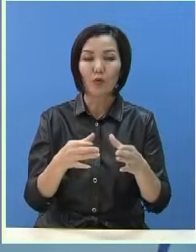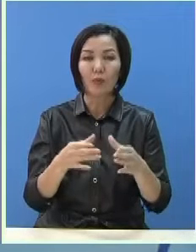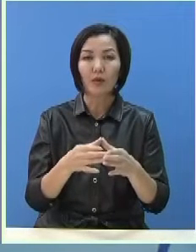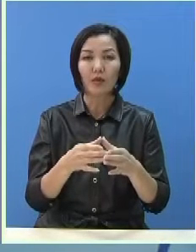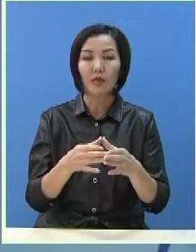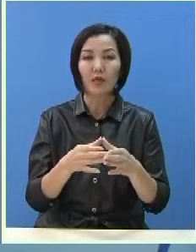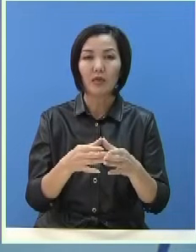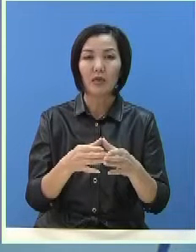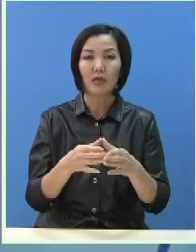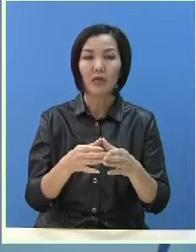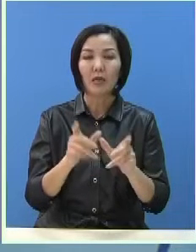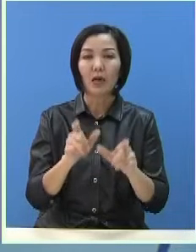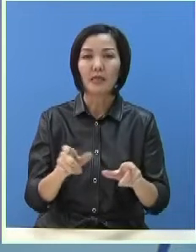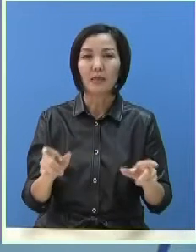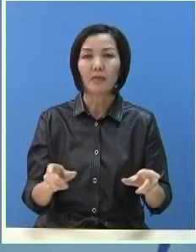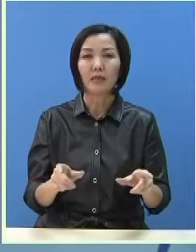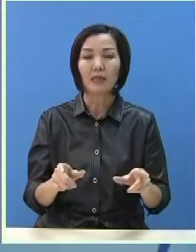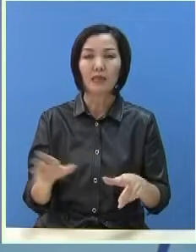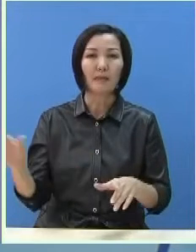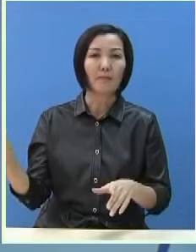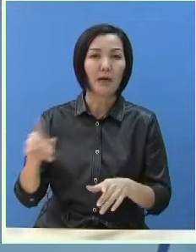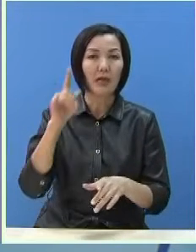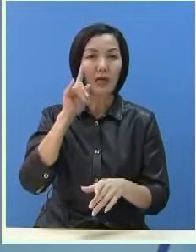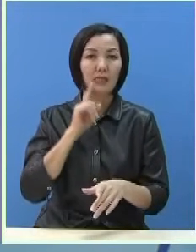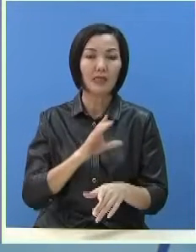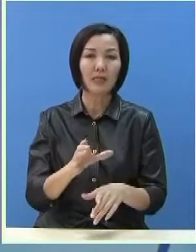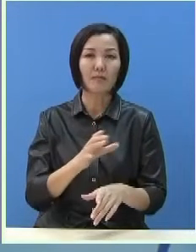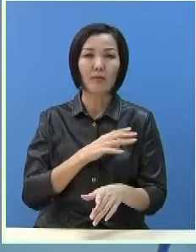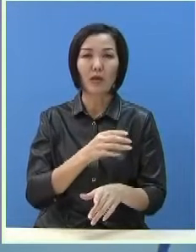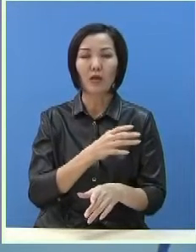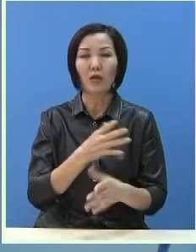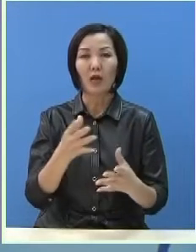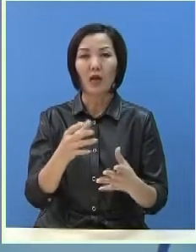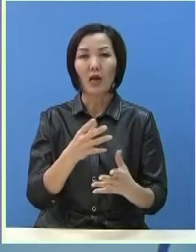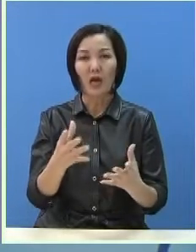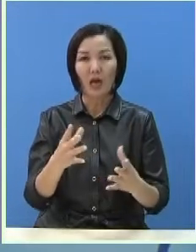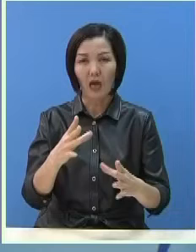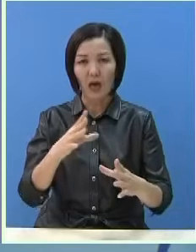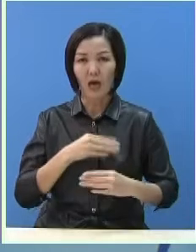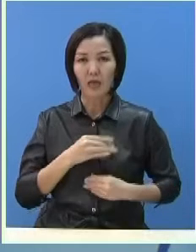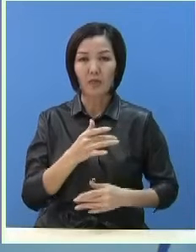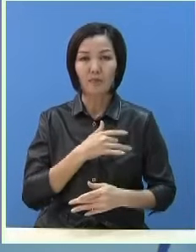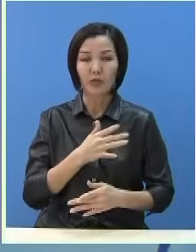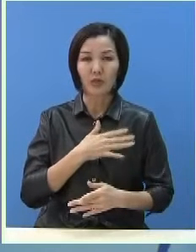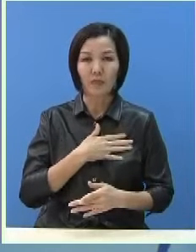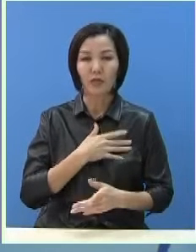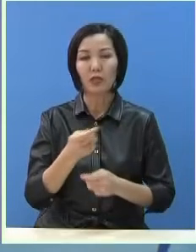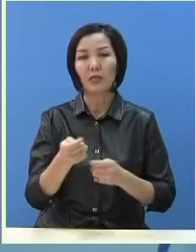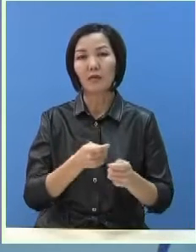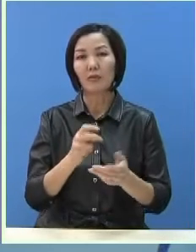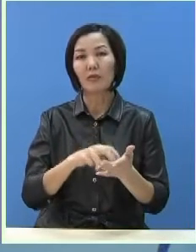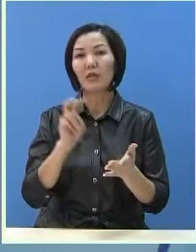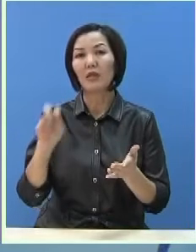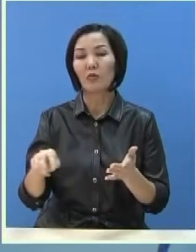жаңағы азаматтардың ғана бүкіл Қазақстан байлығын өз алдына шоғырланып, солардың биліктен кетуін талап етіп, және